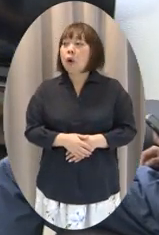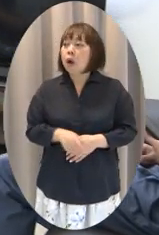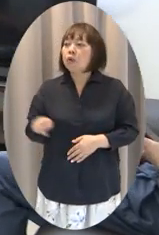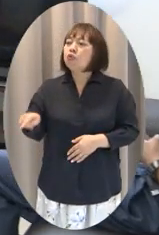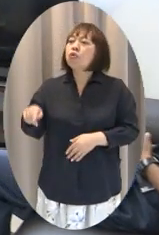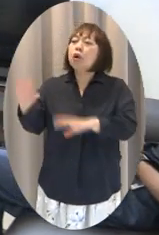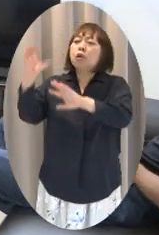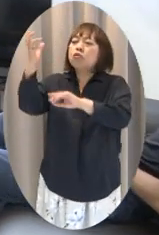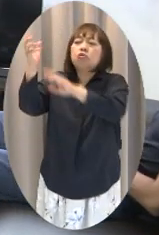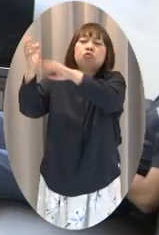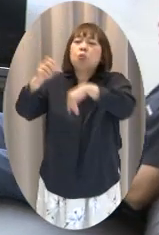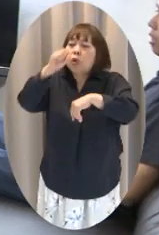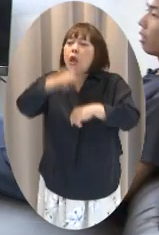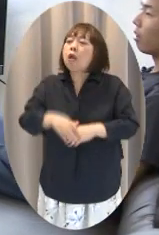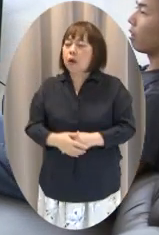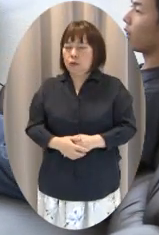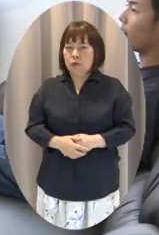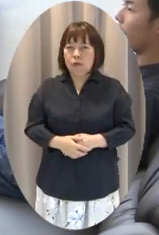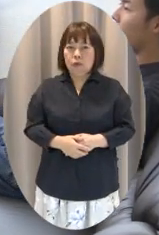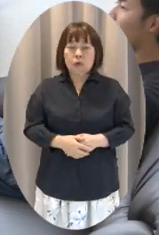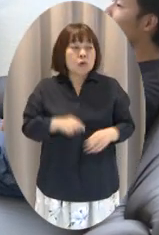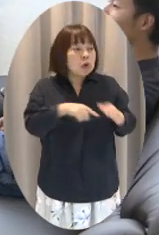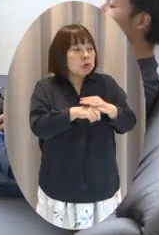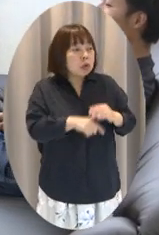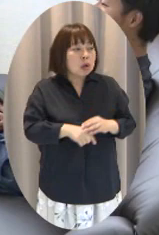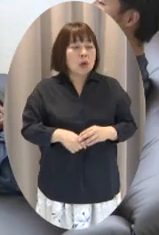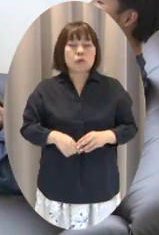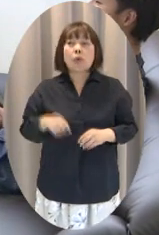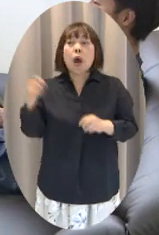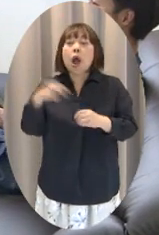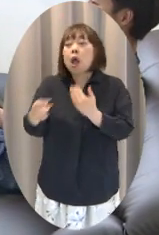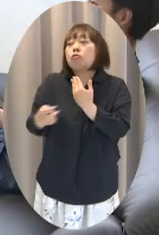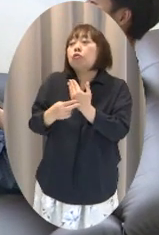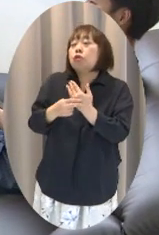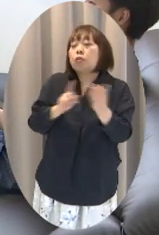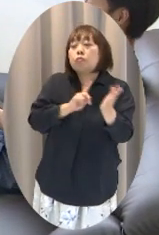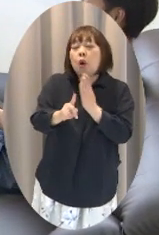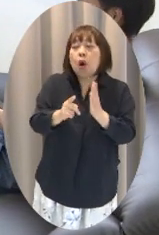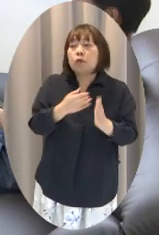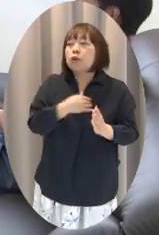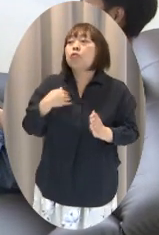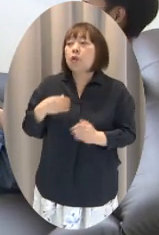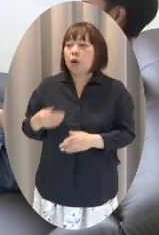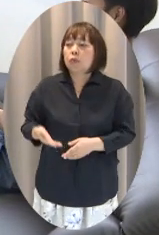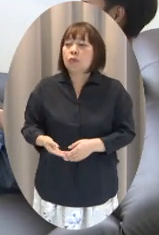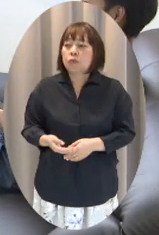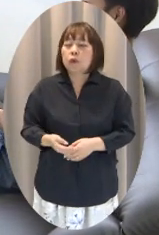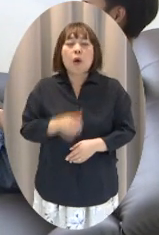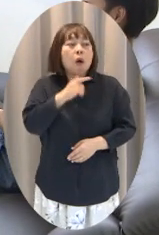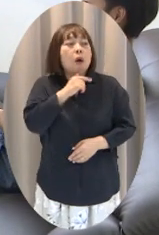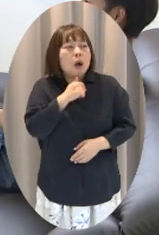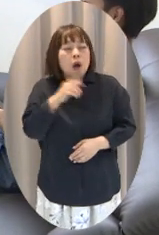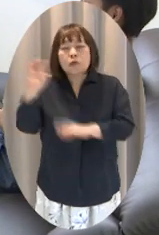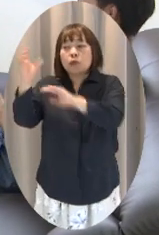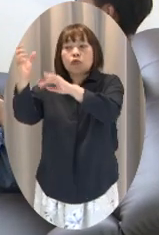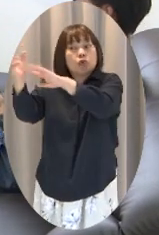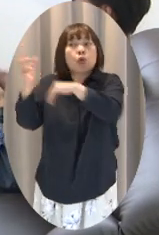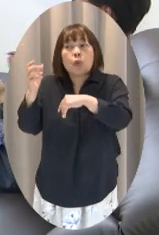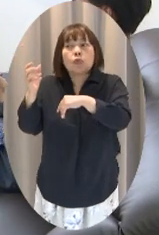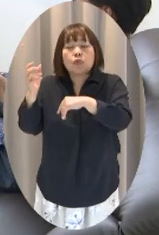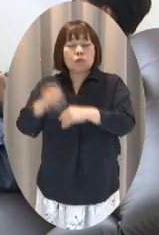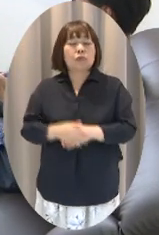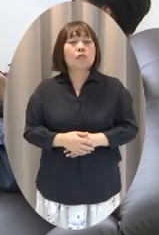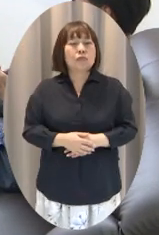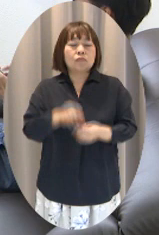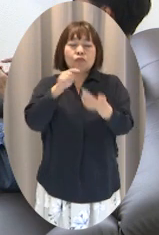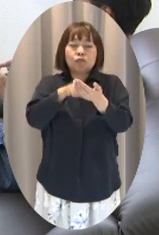なったらもう救急車呼びや。 なんで？ 早く診察してもらえるやん。 あ、そういうことか、 うん、 ほな救急車呼んでくれる、 うん、救急車呼